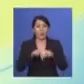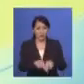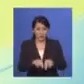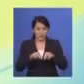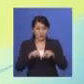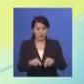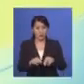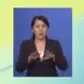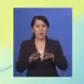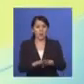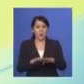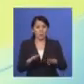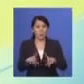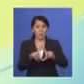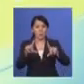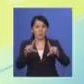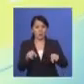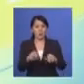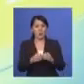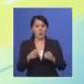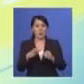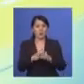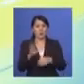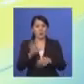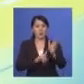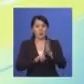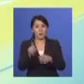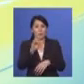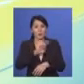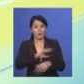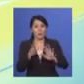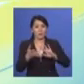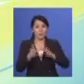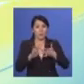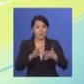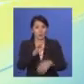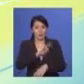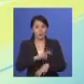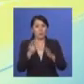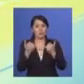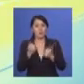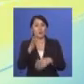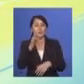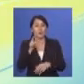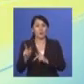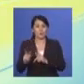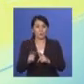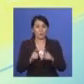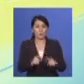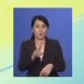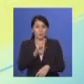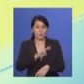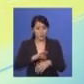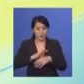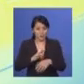Петропавлдағы оқушылар сарайындағы үйірмелер 15 қыркүйектен бастап штаттық және онлайн режимде жұмыс істемек. Қазіргі уақытта дайындық